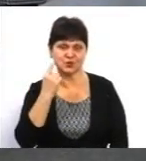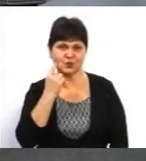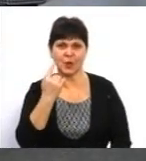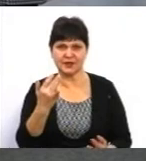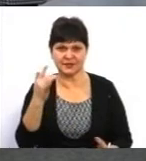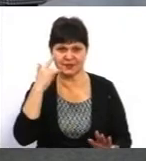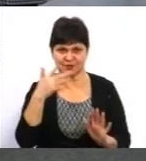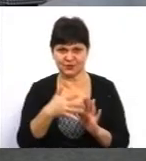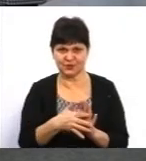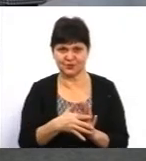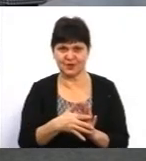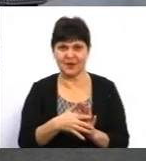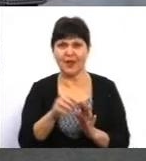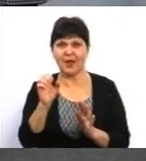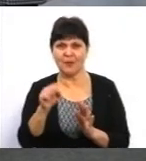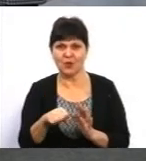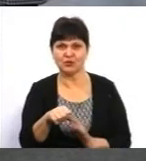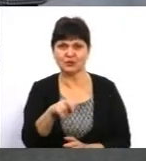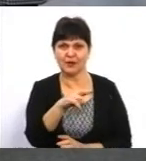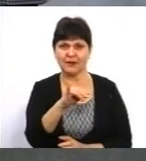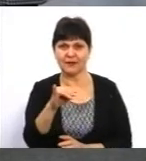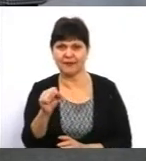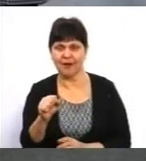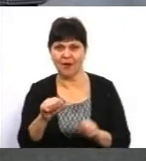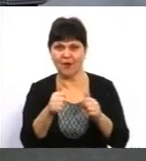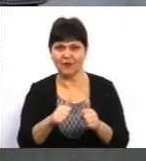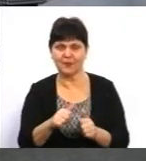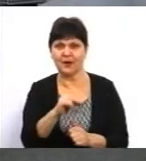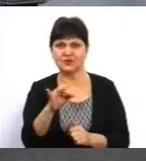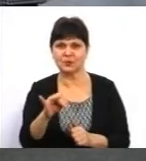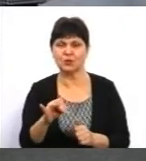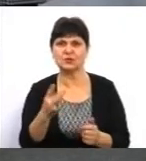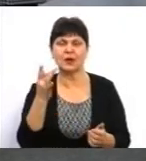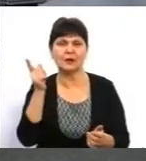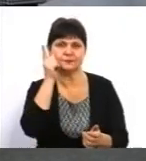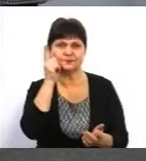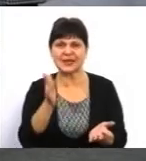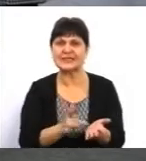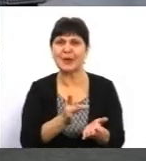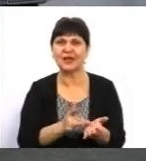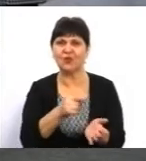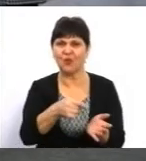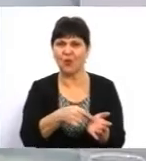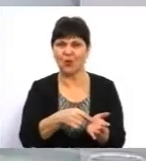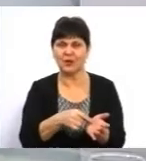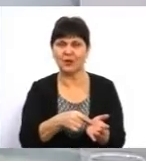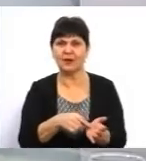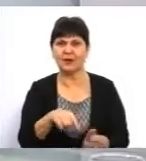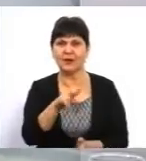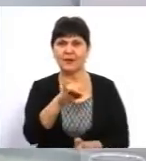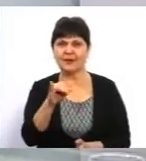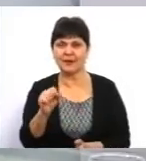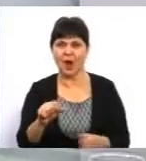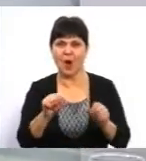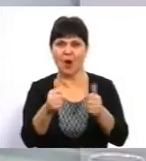дали відповідь, так? Чи можна в Дії оформити, але також тут прозвучало, чи можна в смартфоні. Тобто смартфон, Дія і оформлення